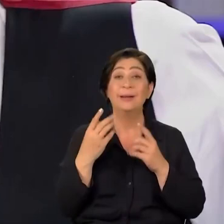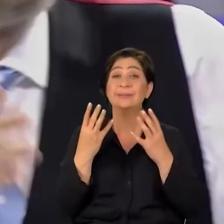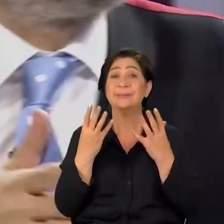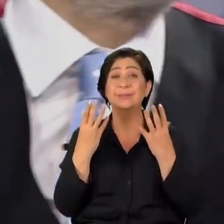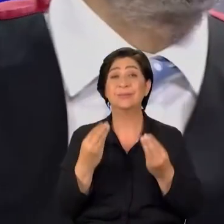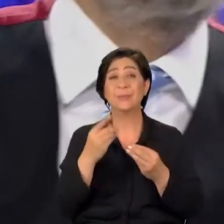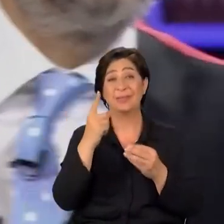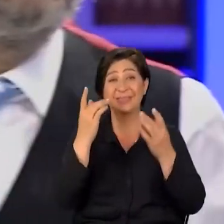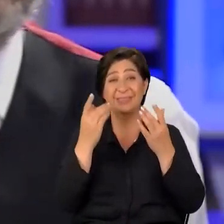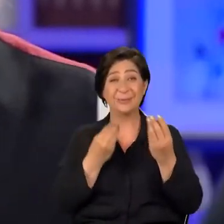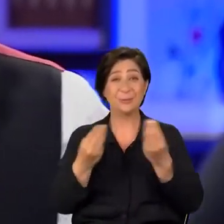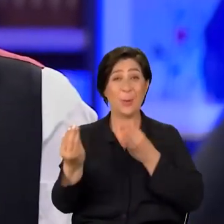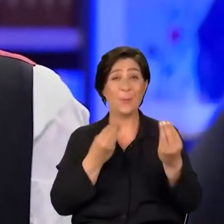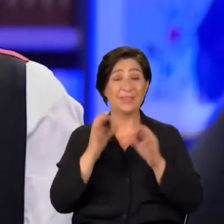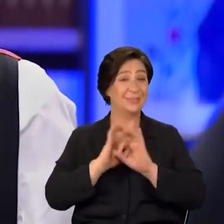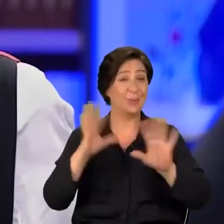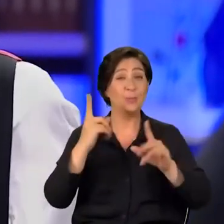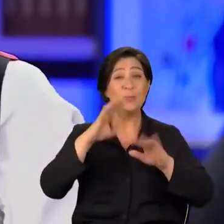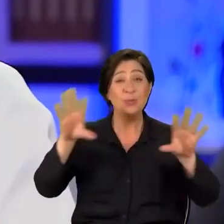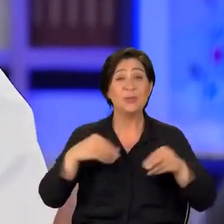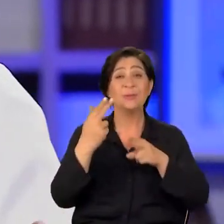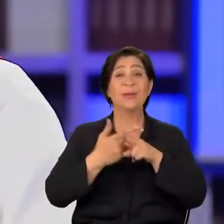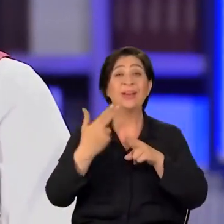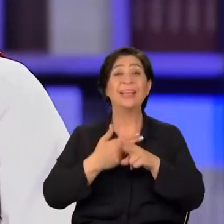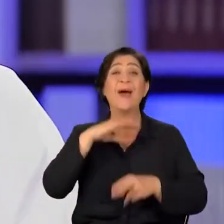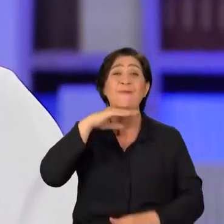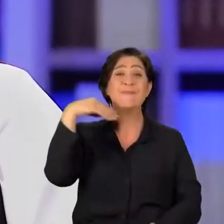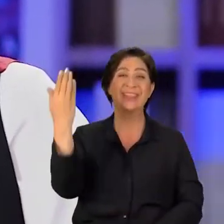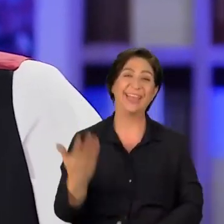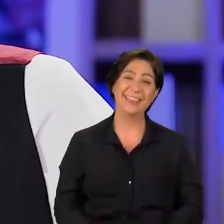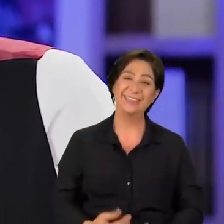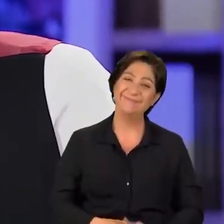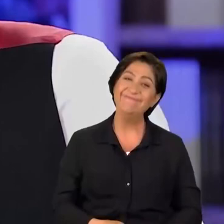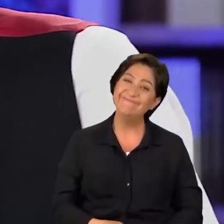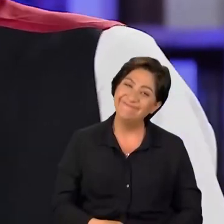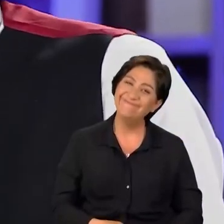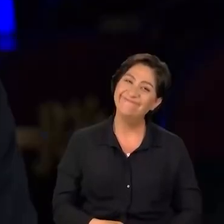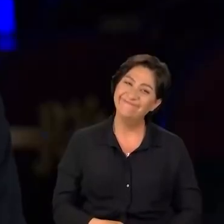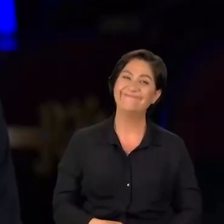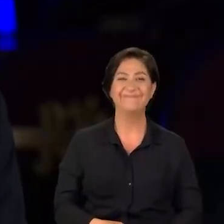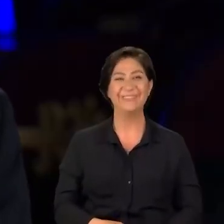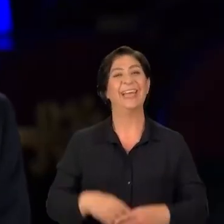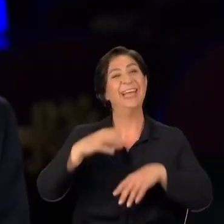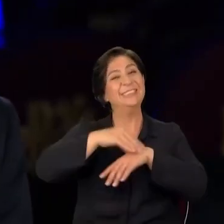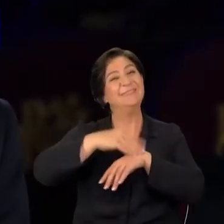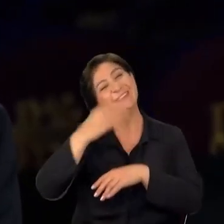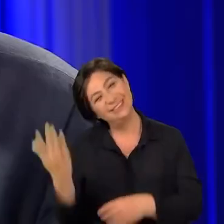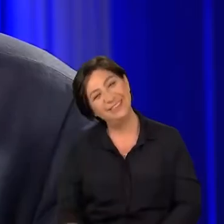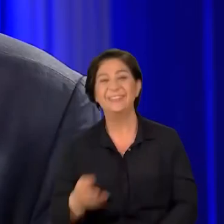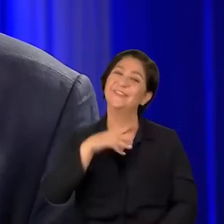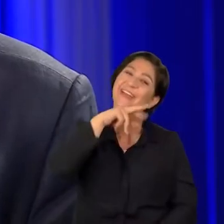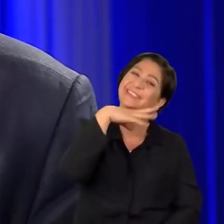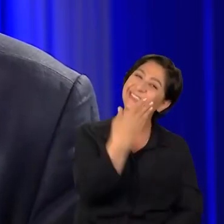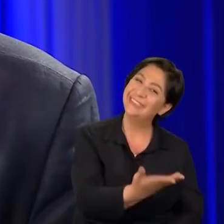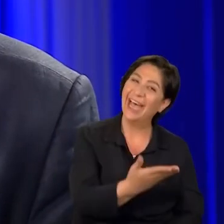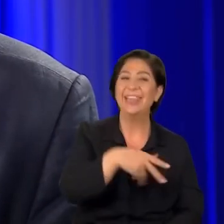Hatta ne güzel ama çok güzel bir entelektüel konuşma yapmıyor muyuz? Bütün örneklerimiz yurt dışında. yani işte İsveç